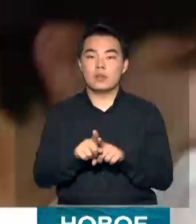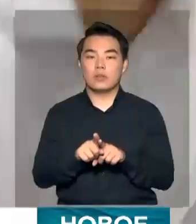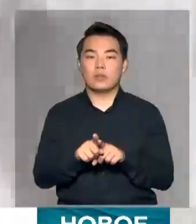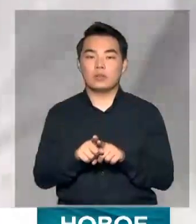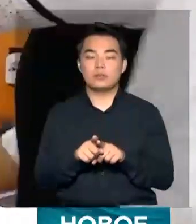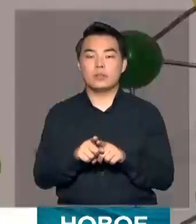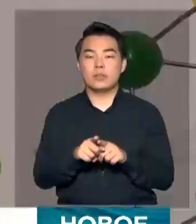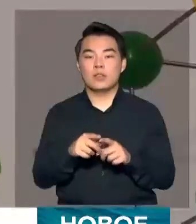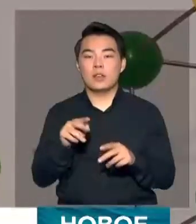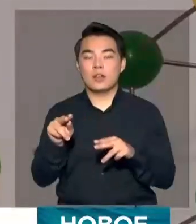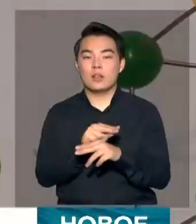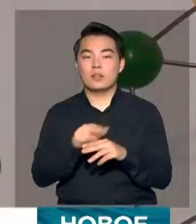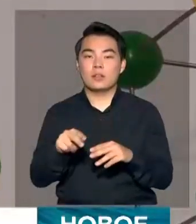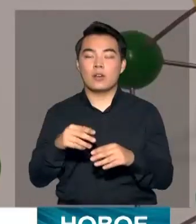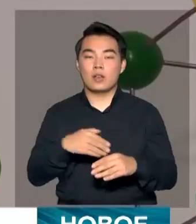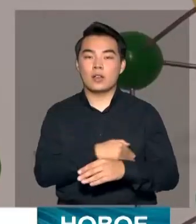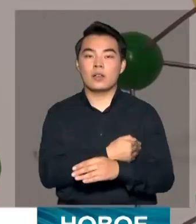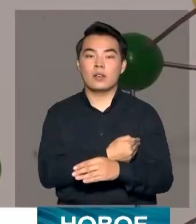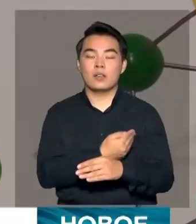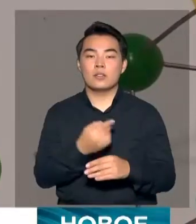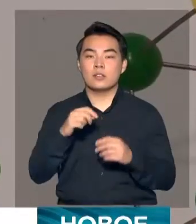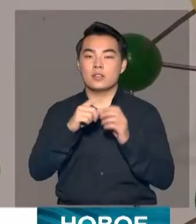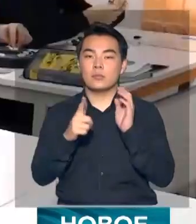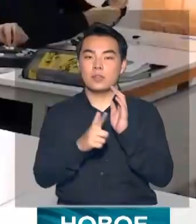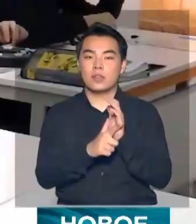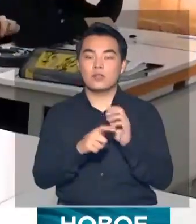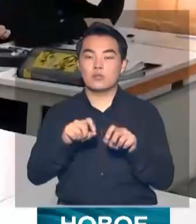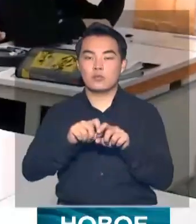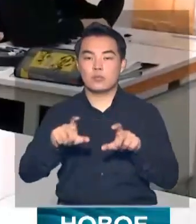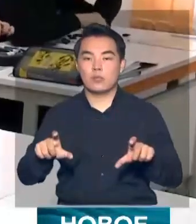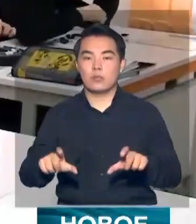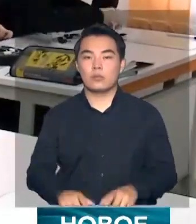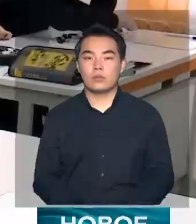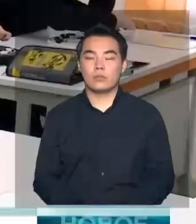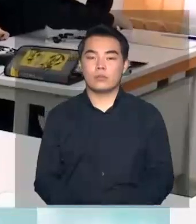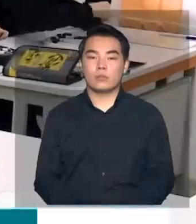школ. Всего в рамках проекта отремонтировать планируют 17 учебных заведений.